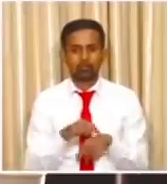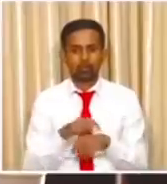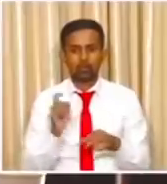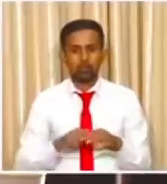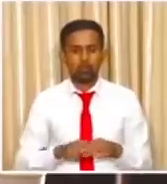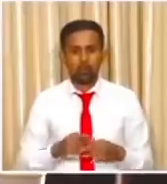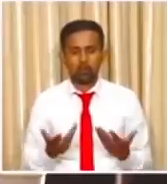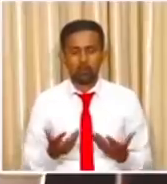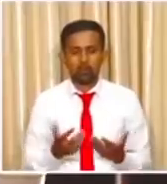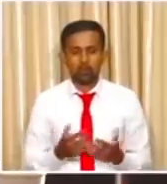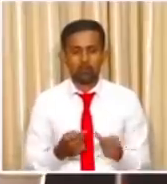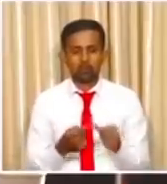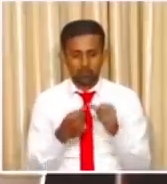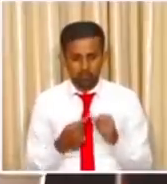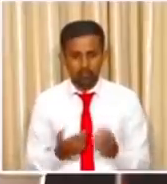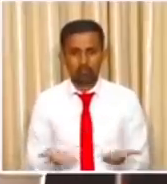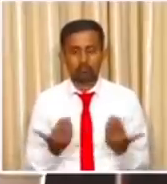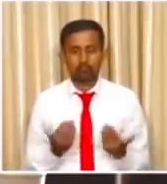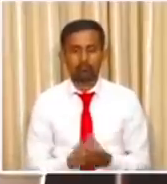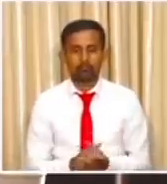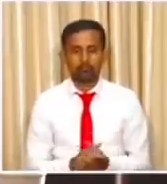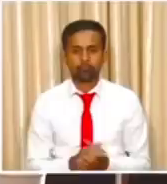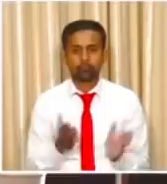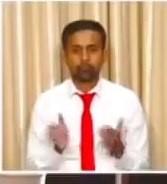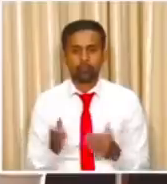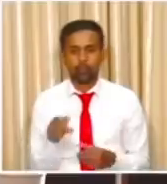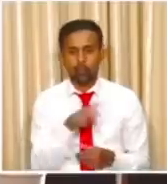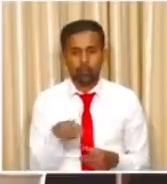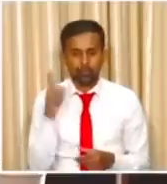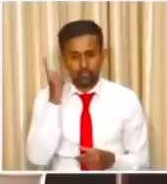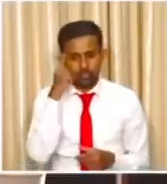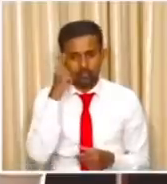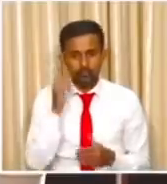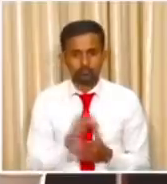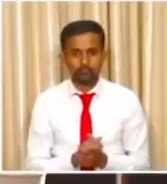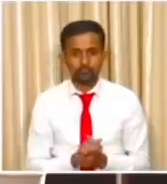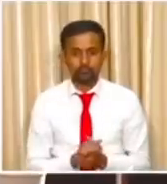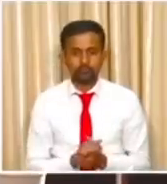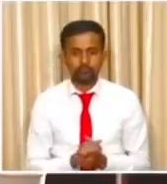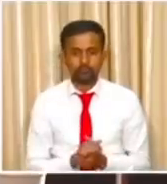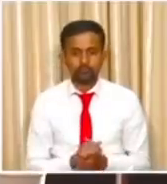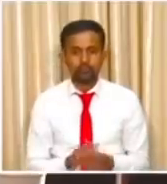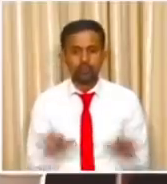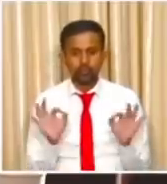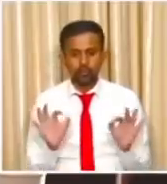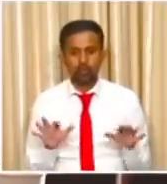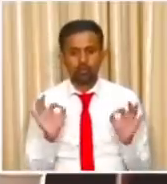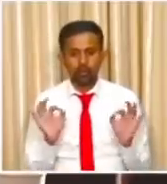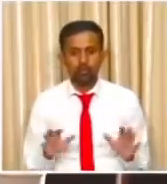නෙමෙයි. එනිසා ඒකට විසඳුමක් ලබා දිය යුතුයි. ඊළඟ අපි කවුරුත් දන්නවා ගරු මන්ත්‍රීතුමනි දැන් ක්‍රමානුකූලව